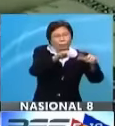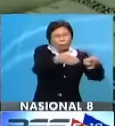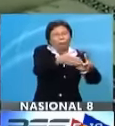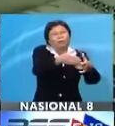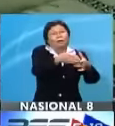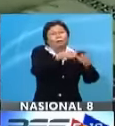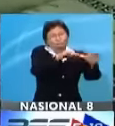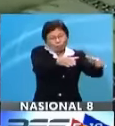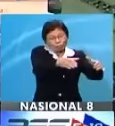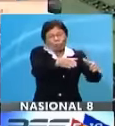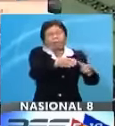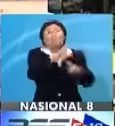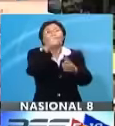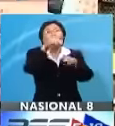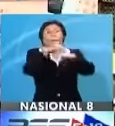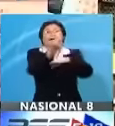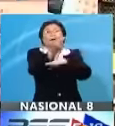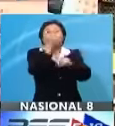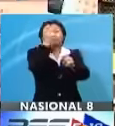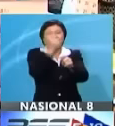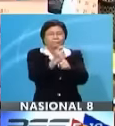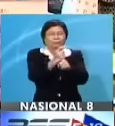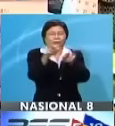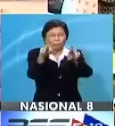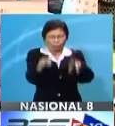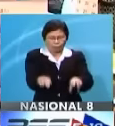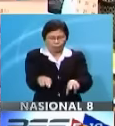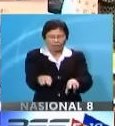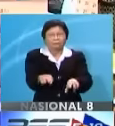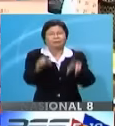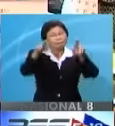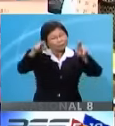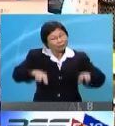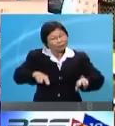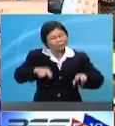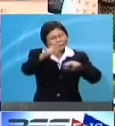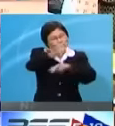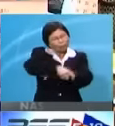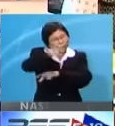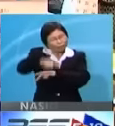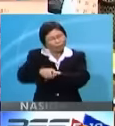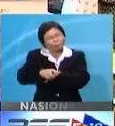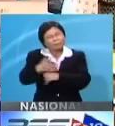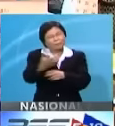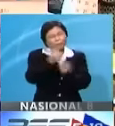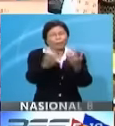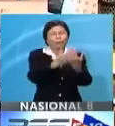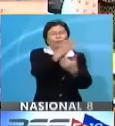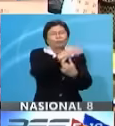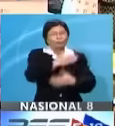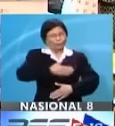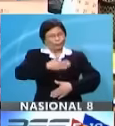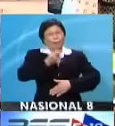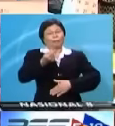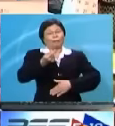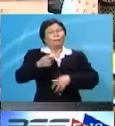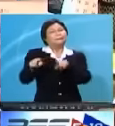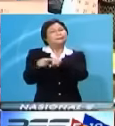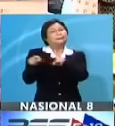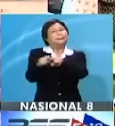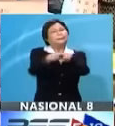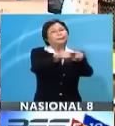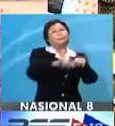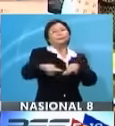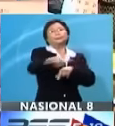harga yang ditetapkan. Rakyat mesti mendapat kemudahan dan juga menikmati harga barangan yang sama. Jadi